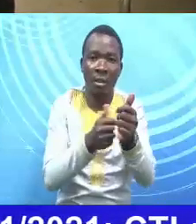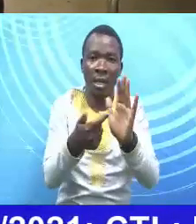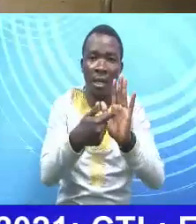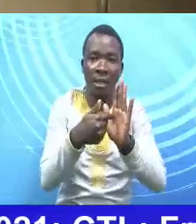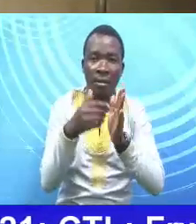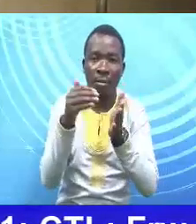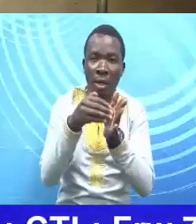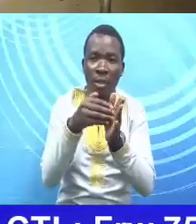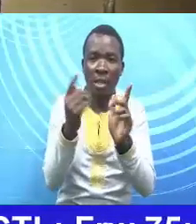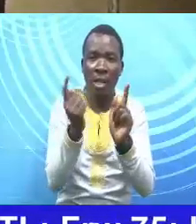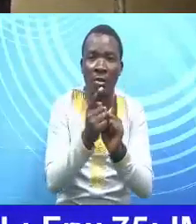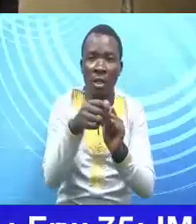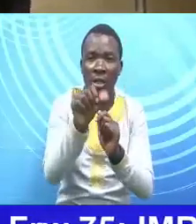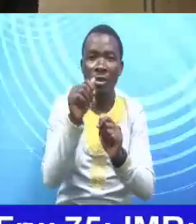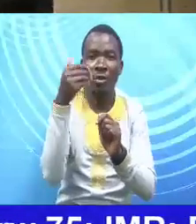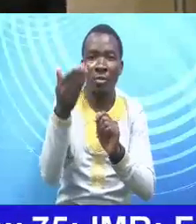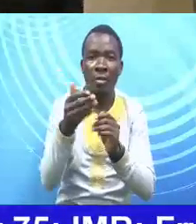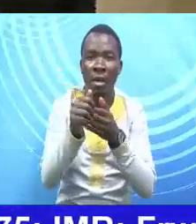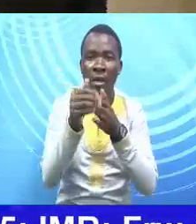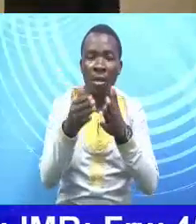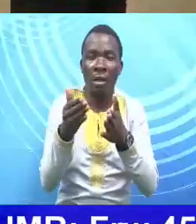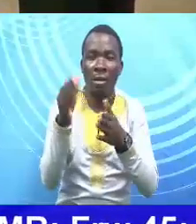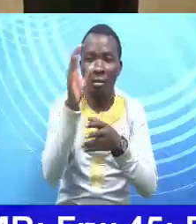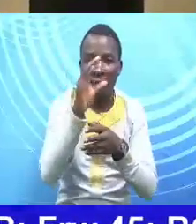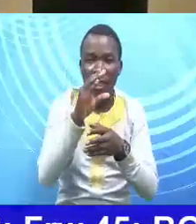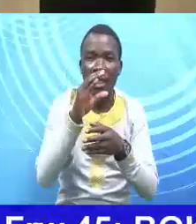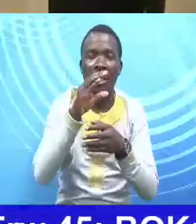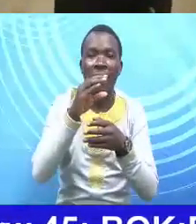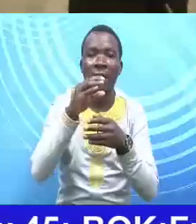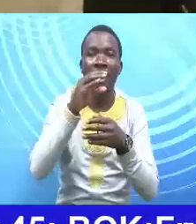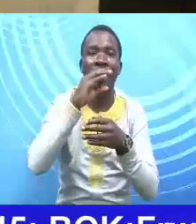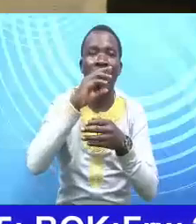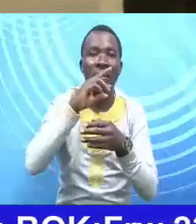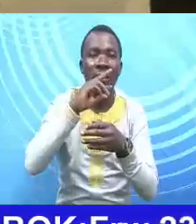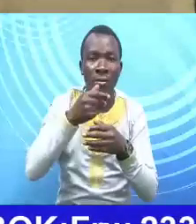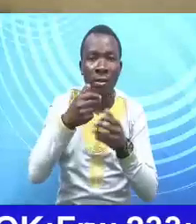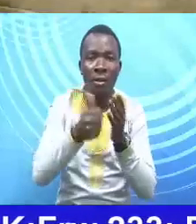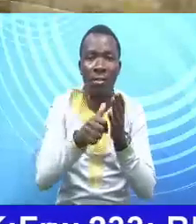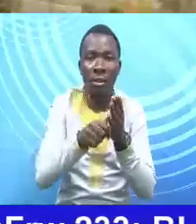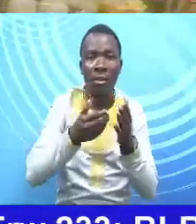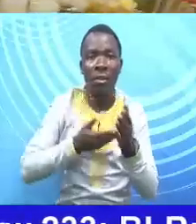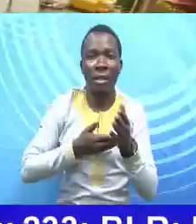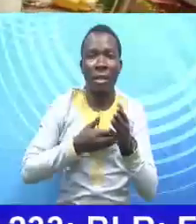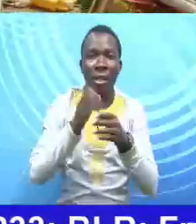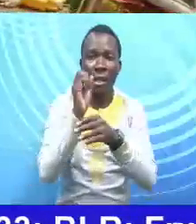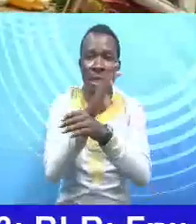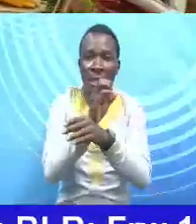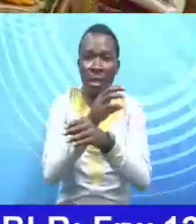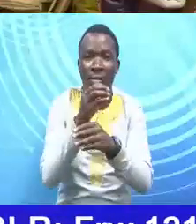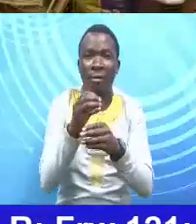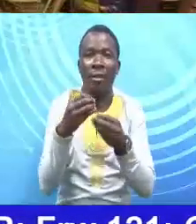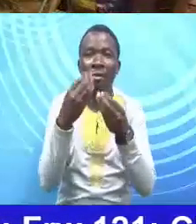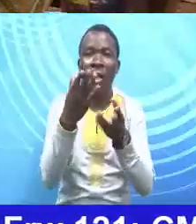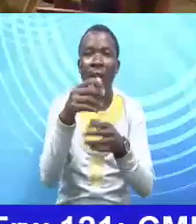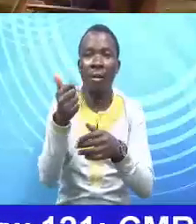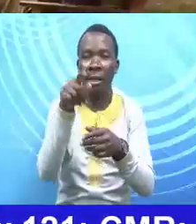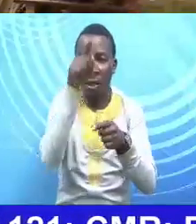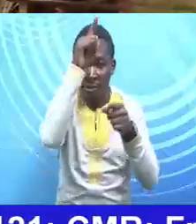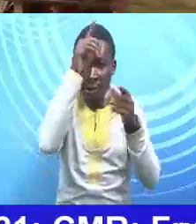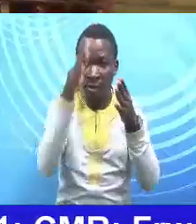hanyuma ubuyobozi bukamufasha gushaka igisubizo cy'ibibazo arimo. Numva inama twatanga n'ubundi no ku bandi baturage babagize ibibazo igihe